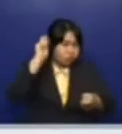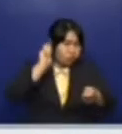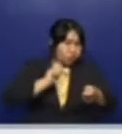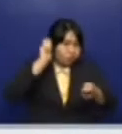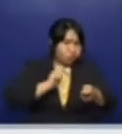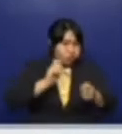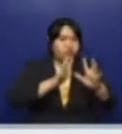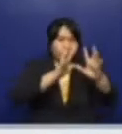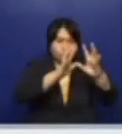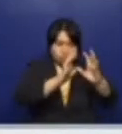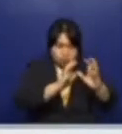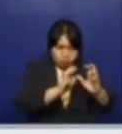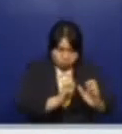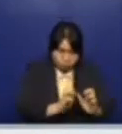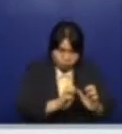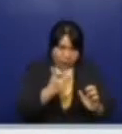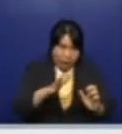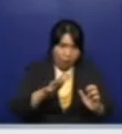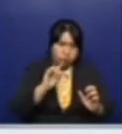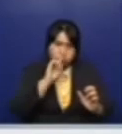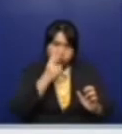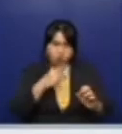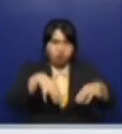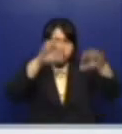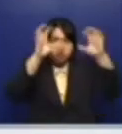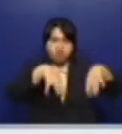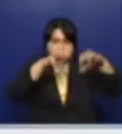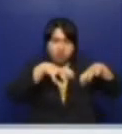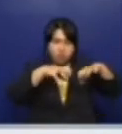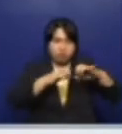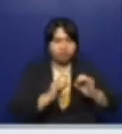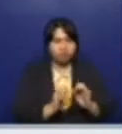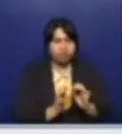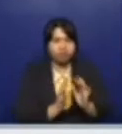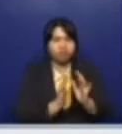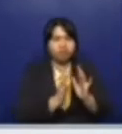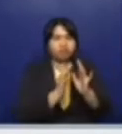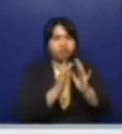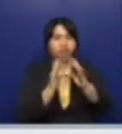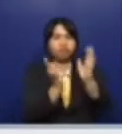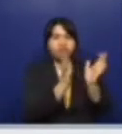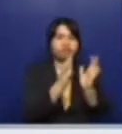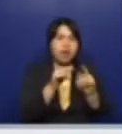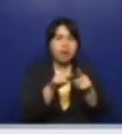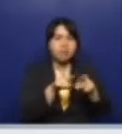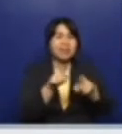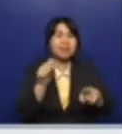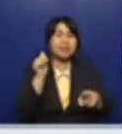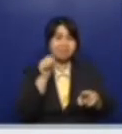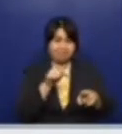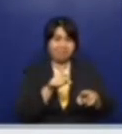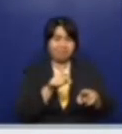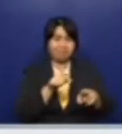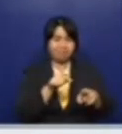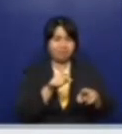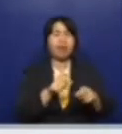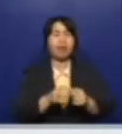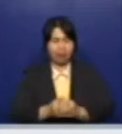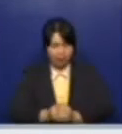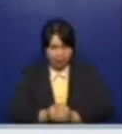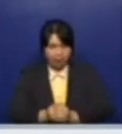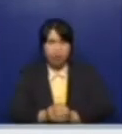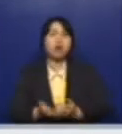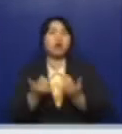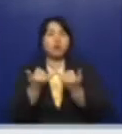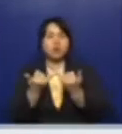แต่พอถูกฝนปั๊บหญ้ามันก็เกิดขึ้นมาเหมือนเดิมครับท่านประธานเพราะนั้นคิด